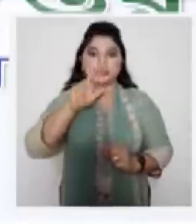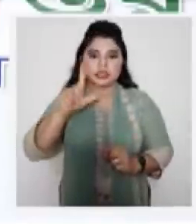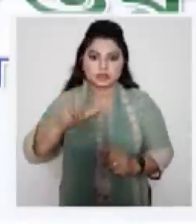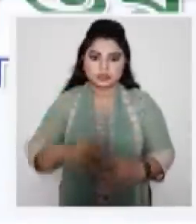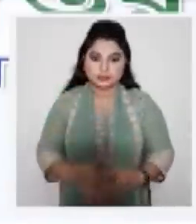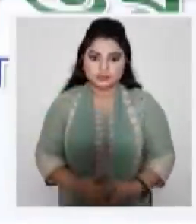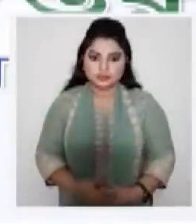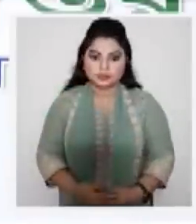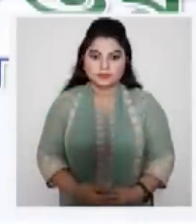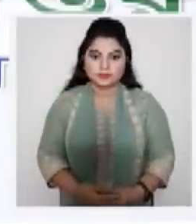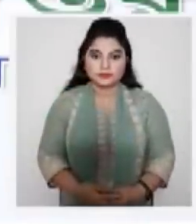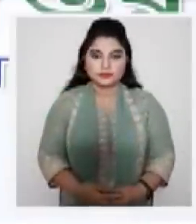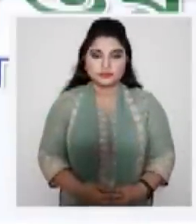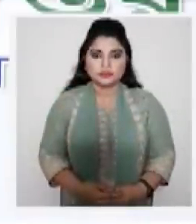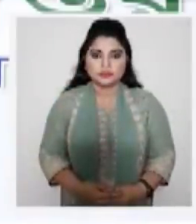1 আষাঢ় 1427।